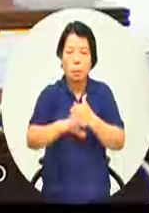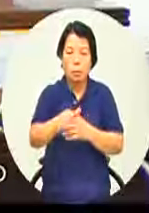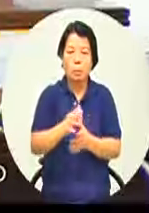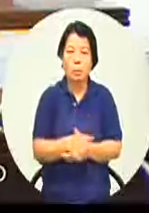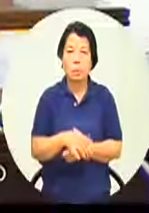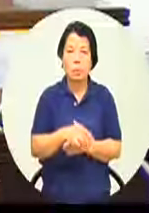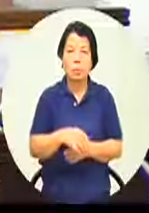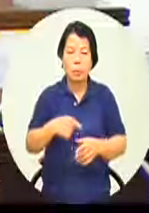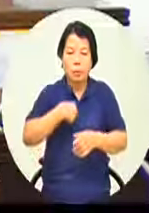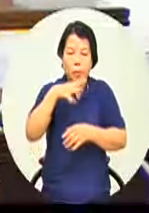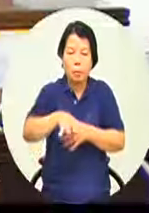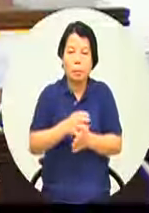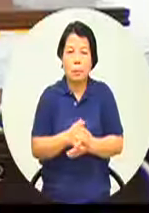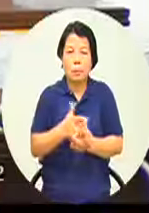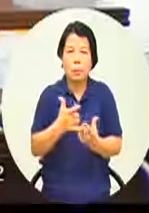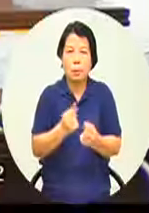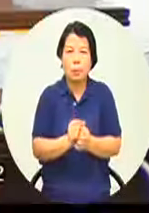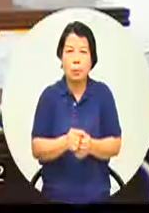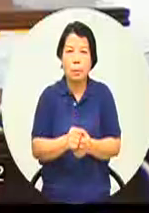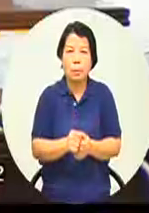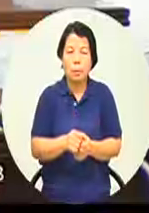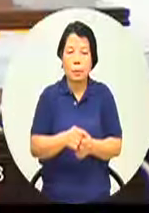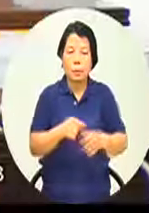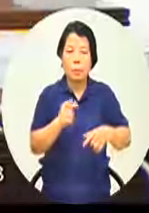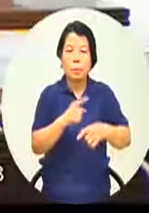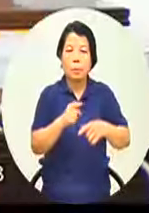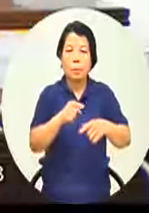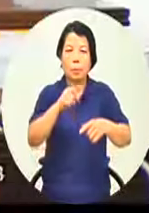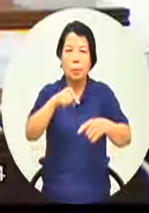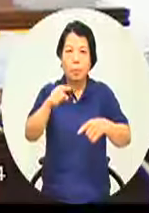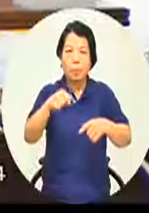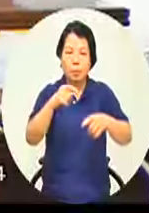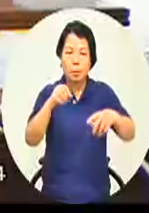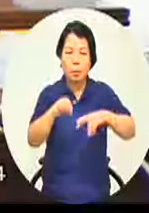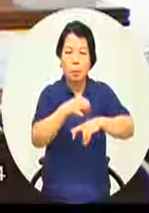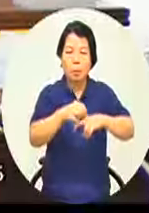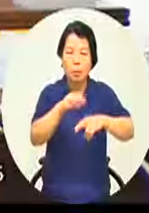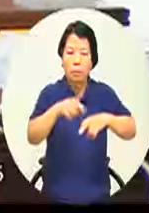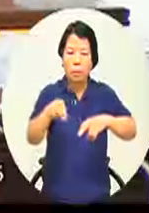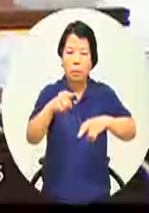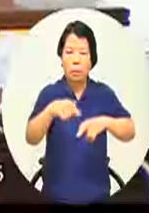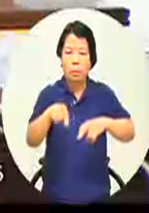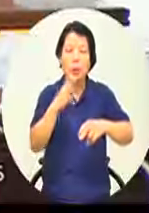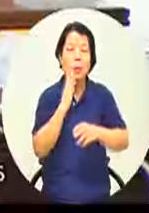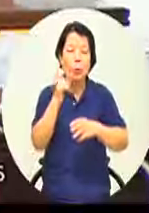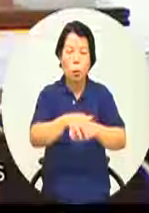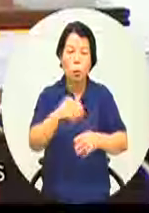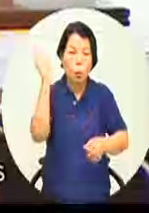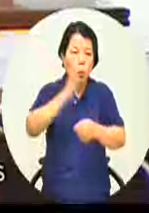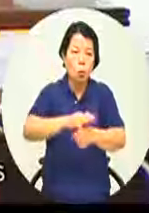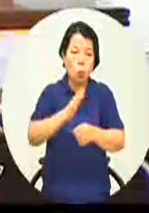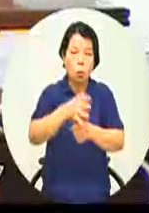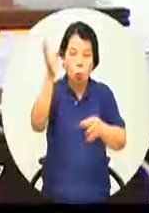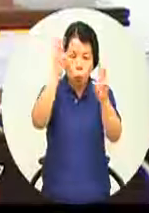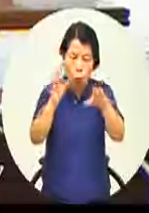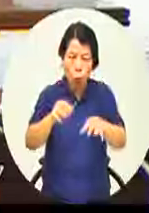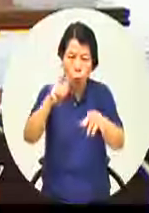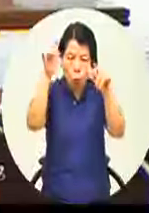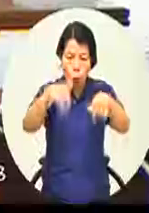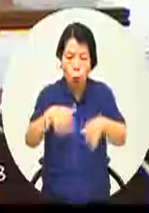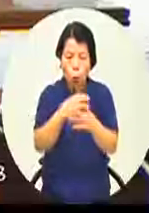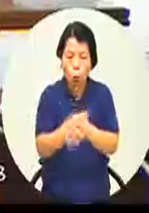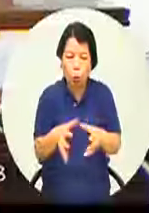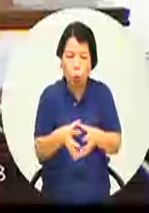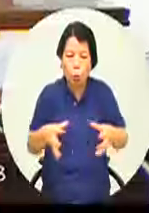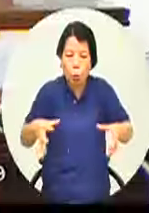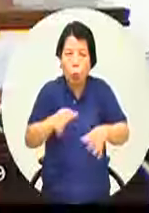钠，它这个植造土遇到水的时候，它会膨胀五倍，补什么？补你脑当下插到坑啦，